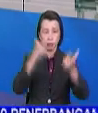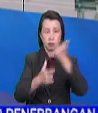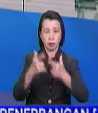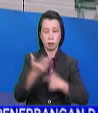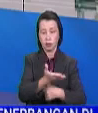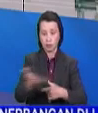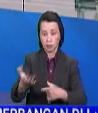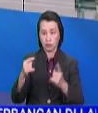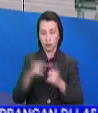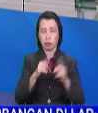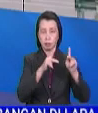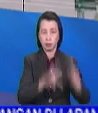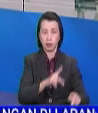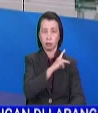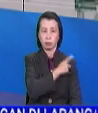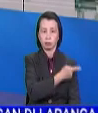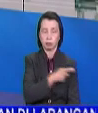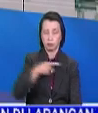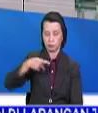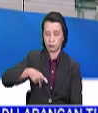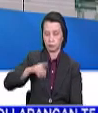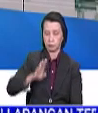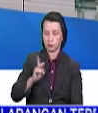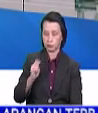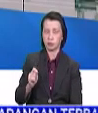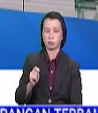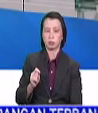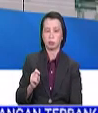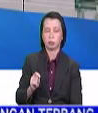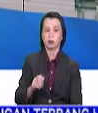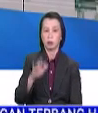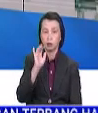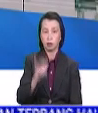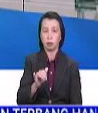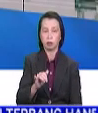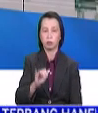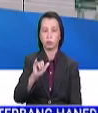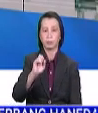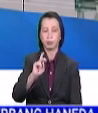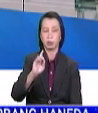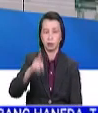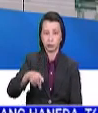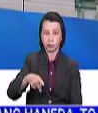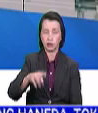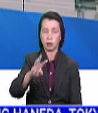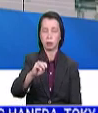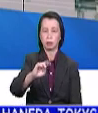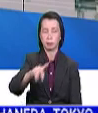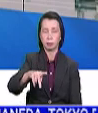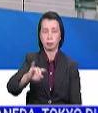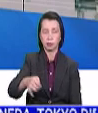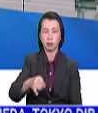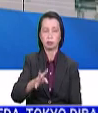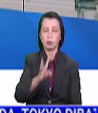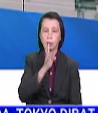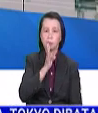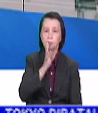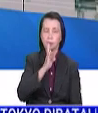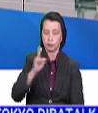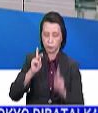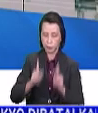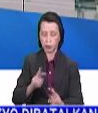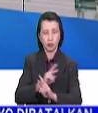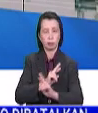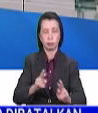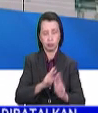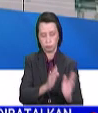mereka kepada pihak berkuasa tempatan epidi Titu yang dipertua MP3 Datuk Shah dan Utsman berkata pihaknya